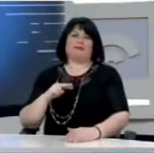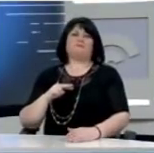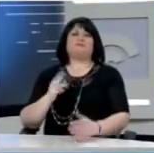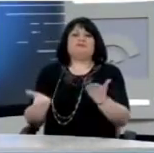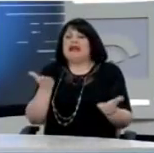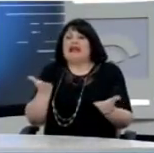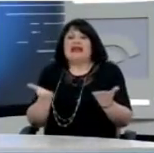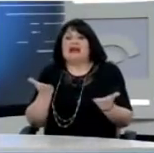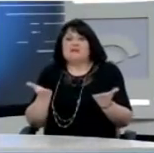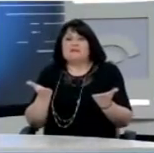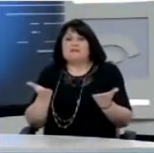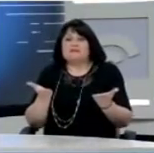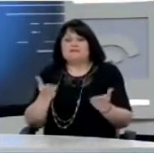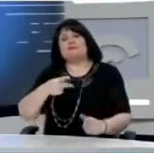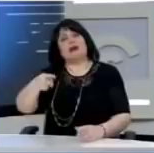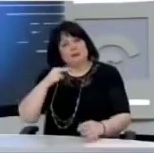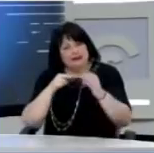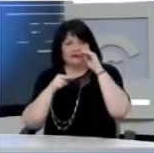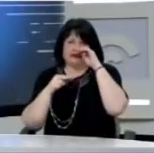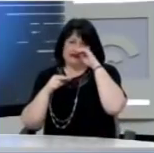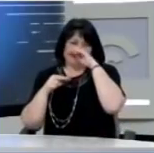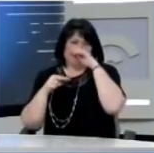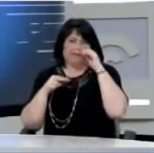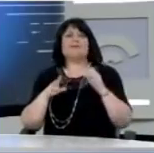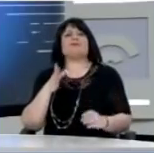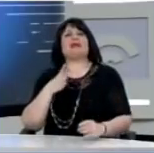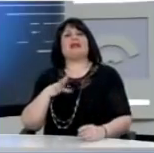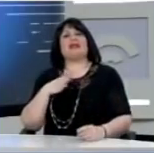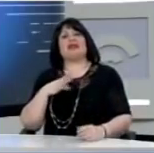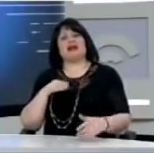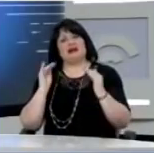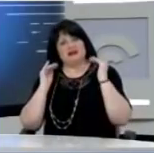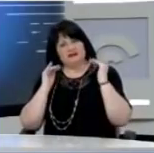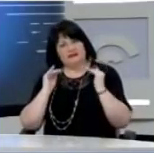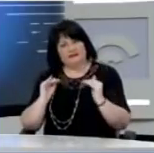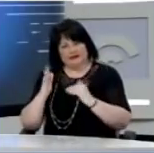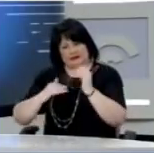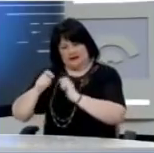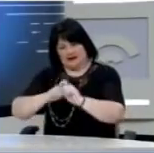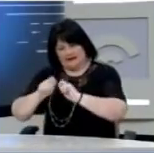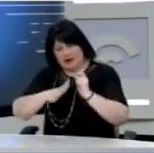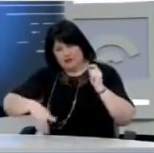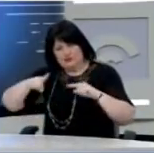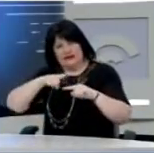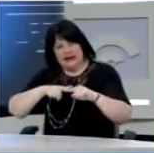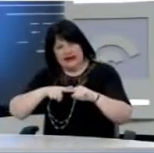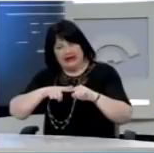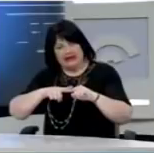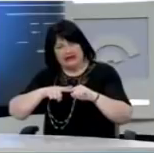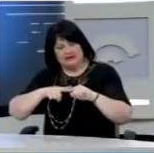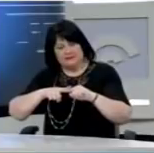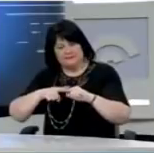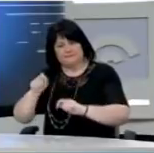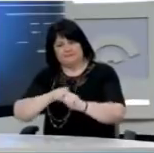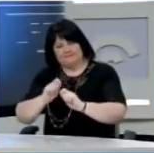διλήμματα. Να απαντήσει αν θέλει να συνεχιστεί η προσπάθεια για την ανοικοδόμηση της χώρας και την ανασυγκρότηση